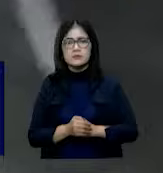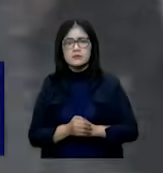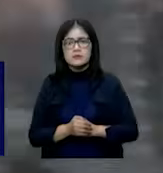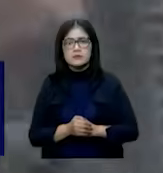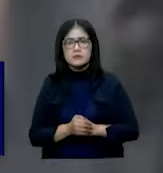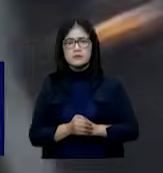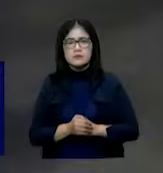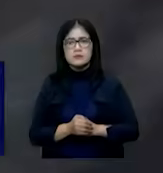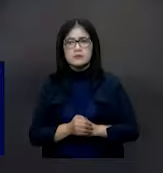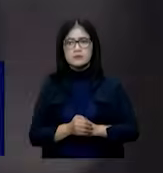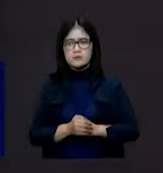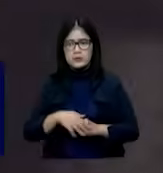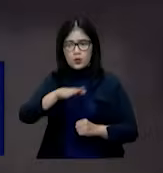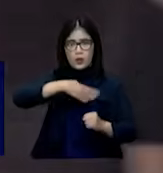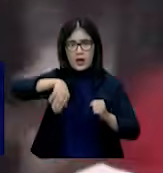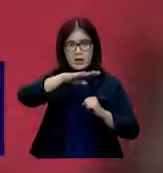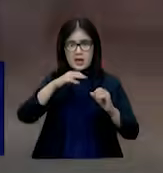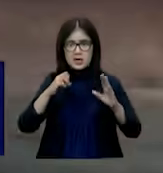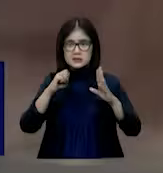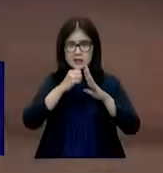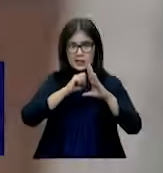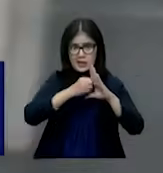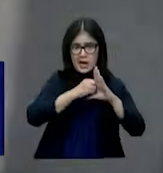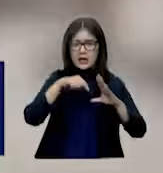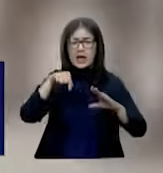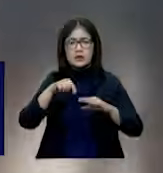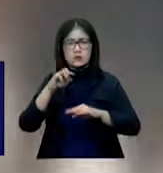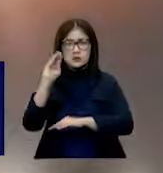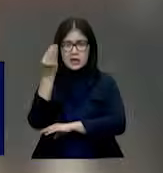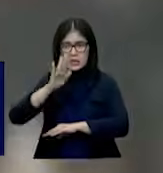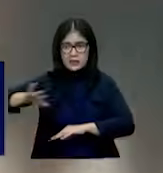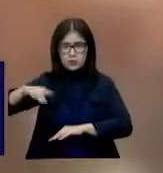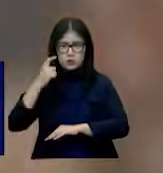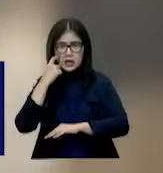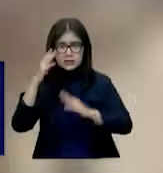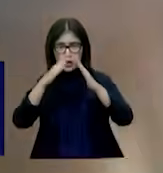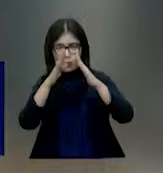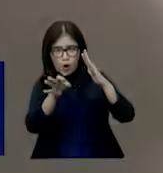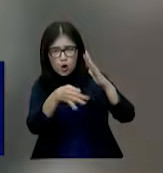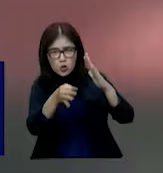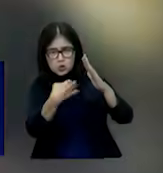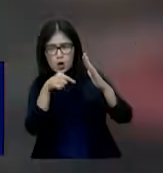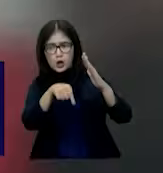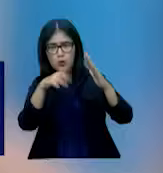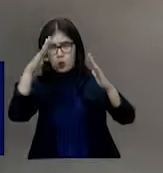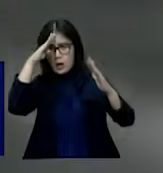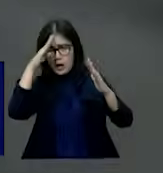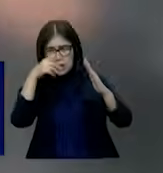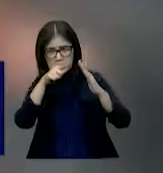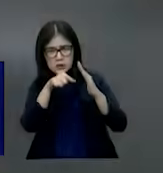Warga di kawasan Jatinegara Barat, Kampung Melayu, Jakarta Timur, Selasa malam mengepung rumah kosong yang didapati keberadaan seorang pria pelaku